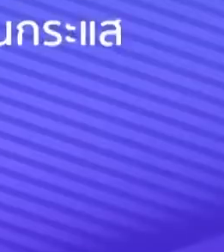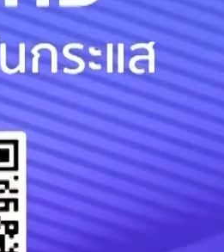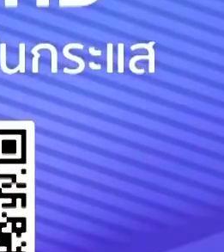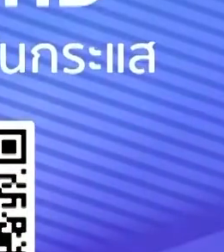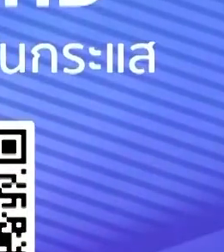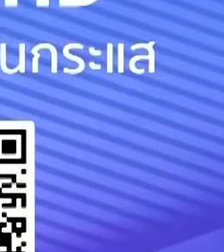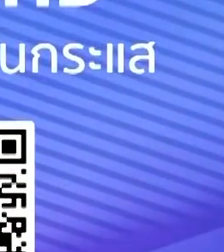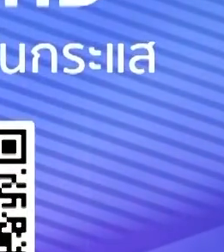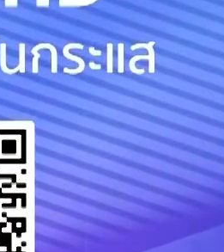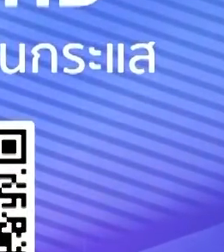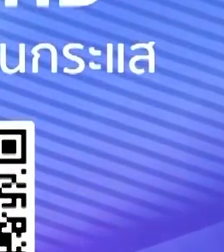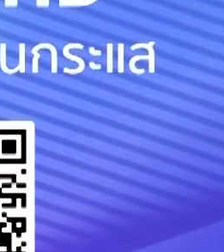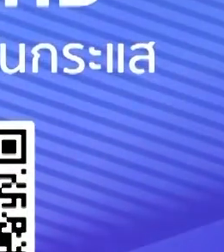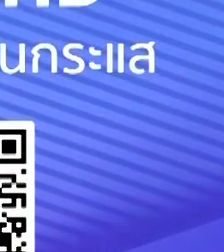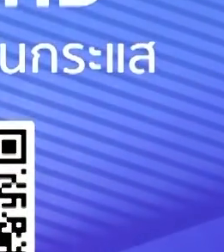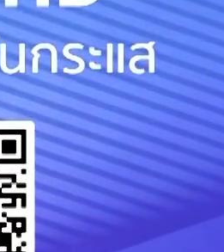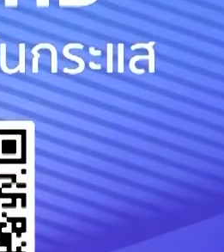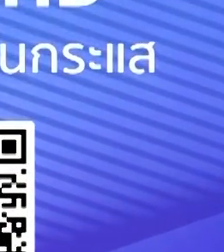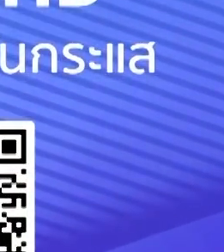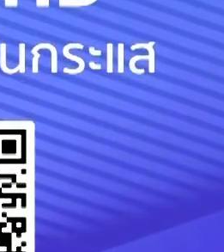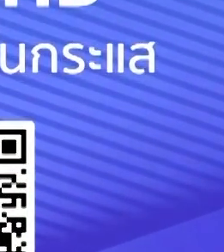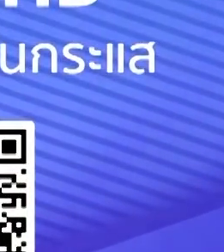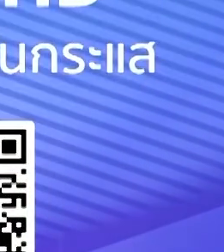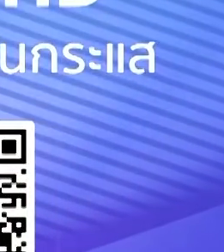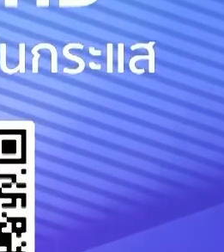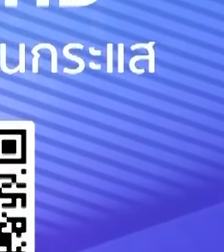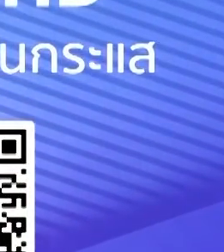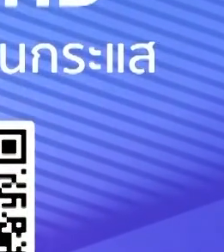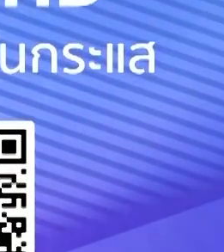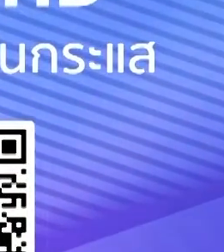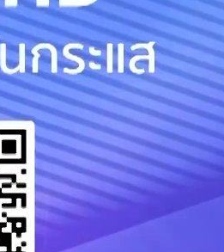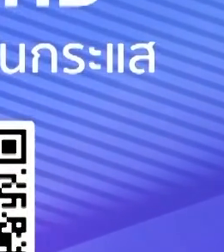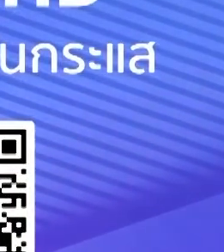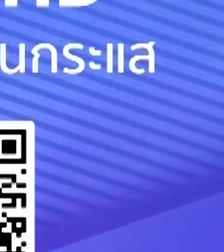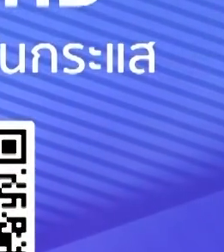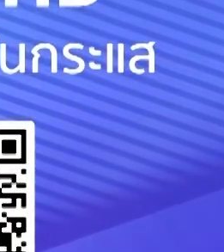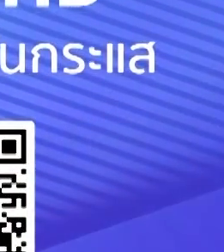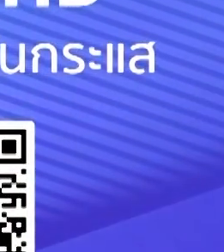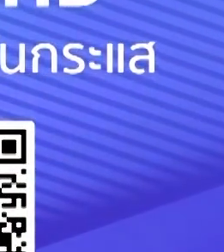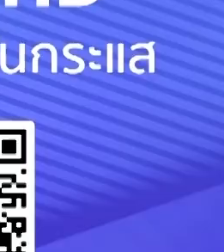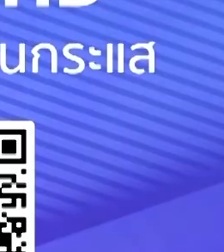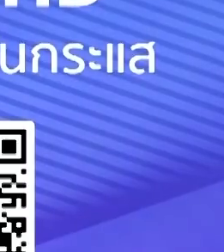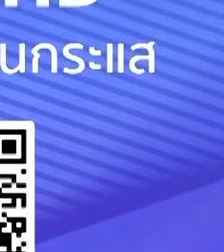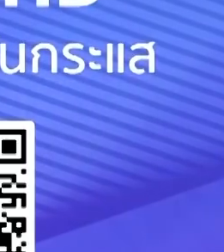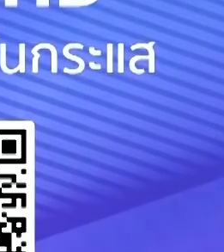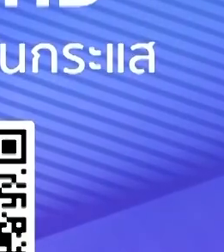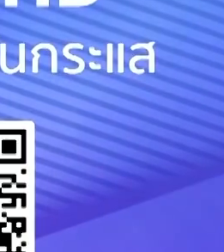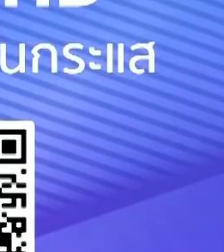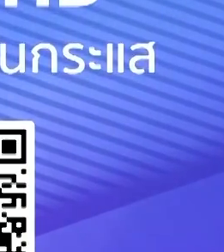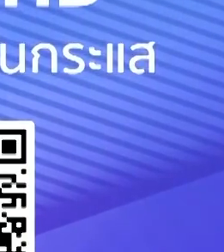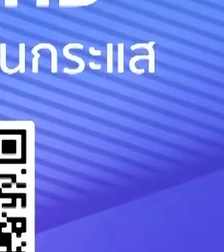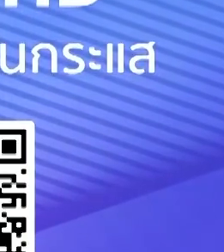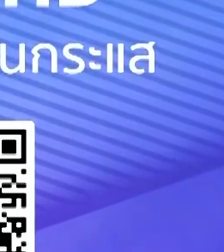ดูออนไลน์ไม่สะดุดบนแอป 34 HD ดูสดกดโหวตทันกระแสไม่อยากตกเทรนด์กดโหลดเลย